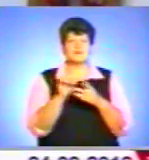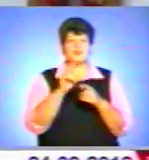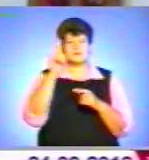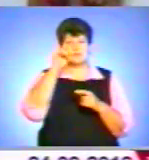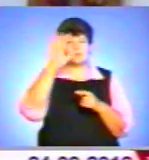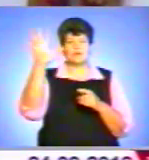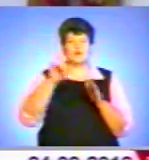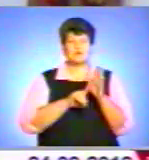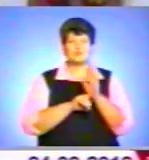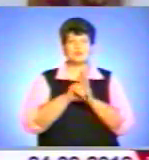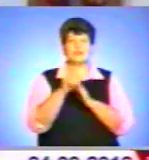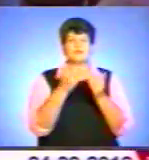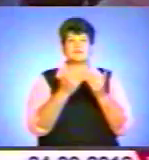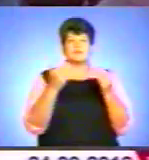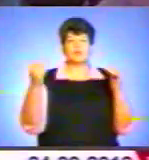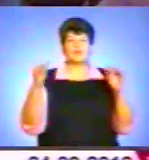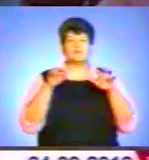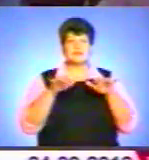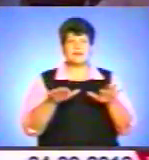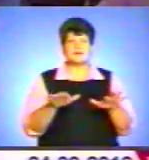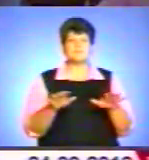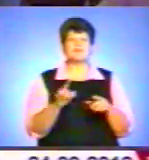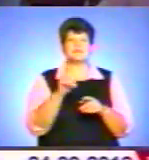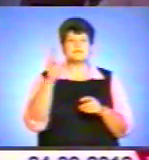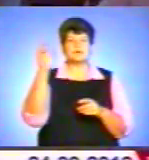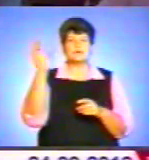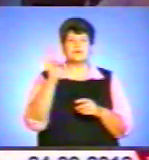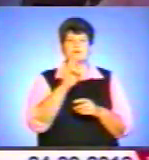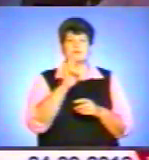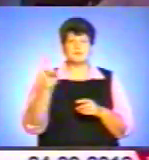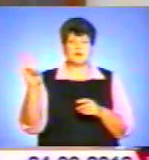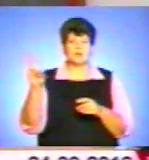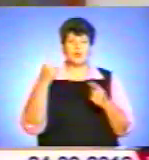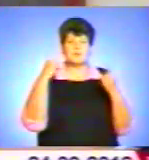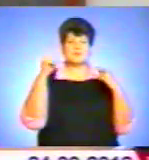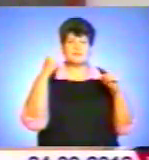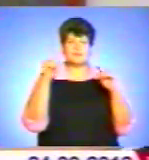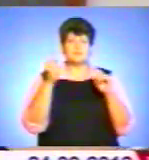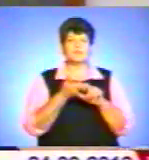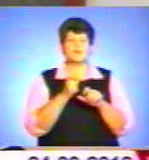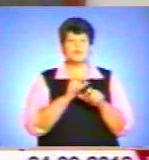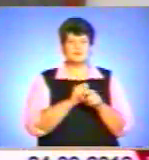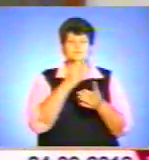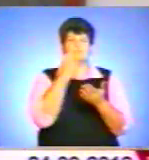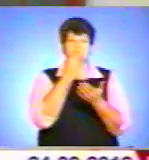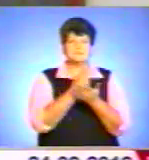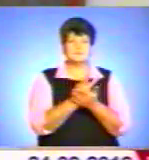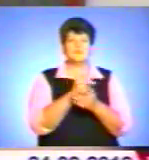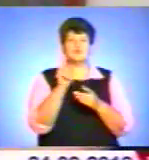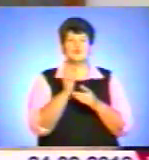знаменно розпочинати виставкову діяльність саме із сакрального мистецтва. Дуже знаменно, що